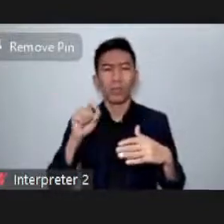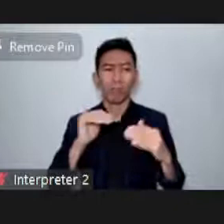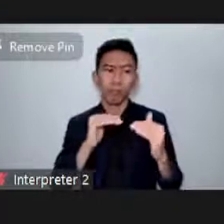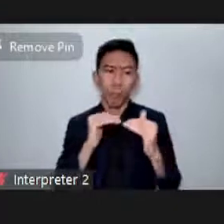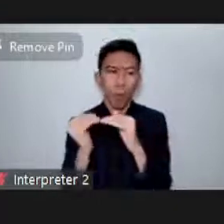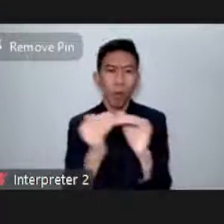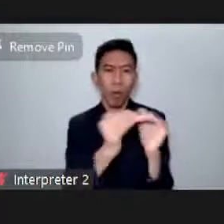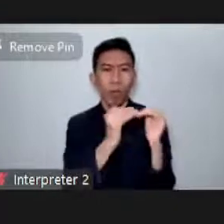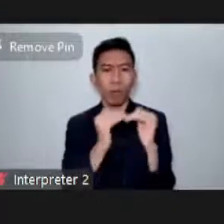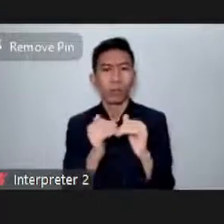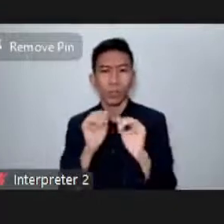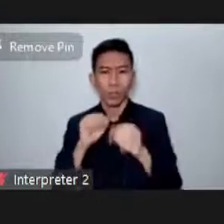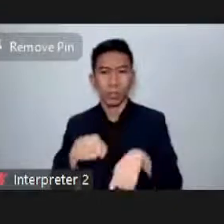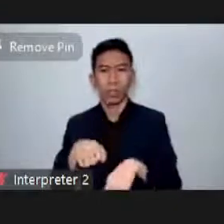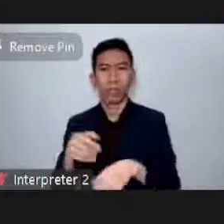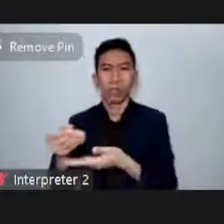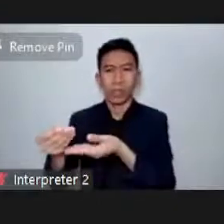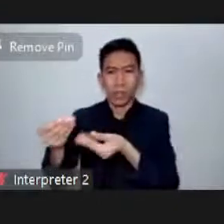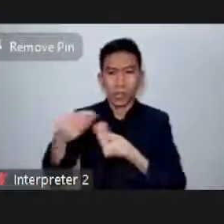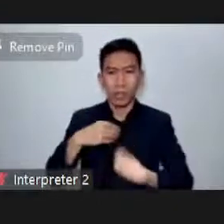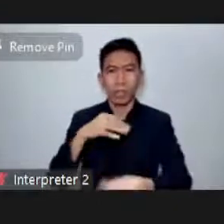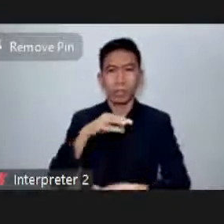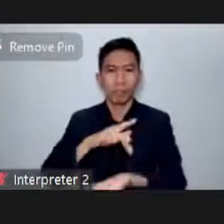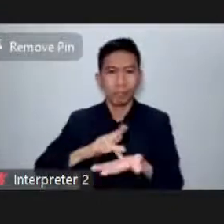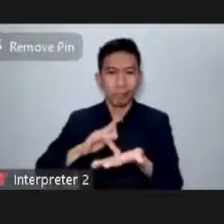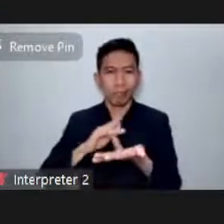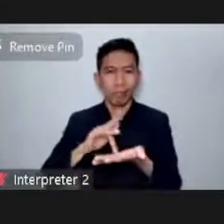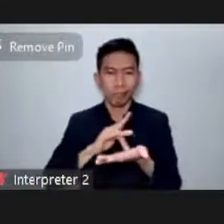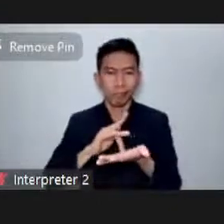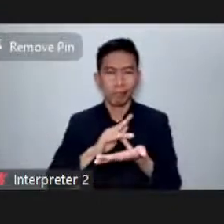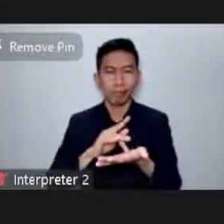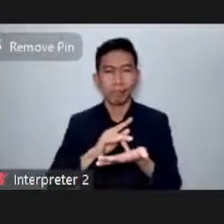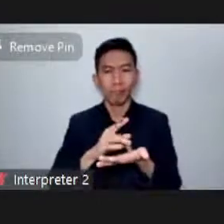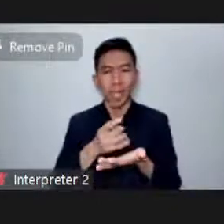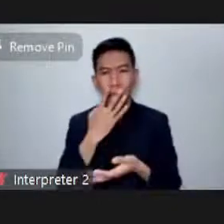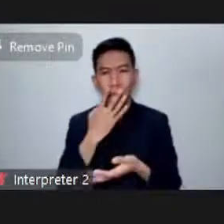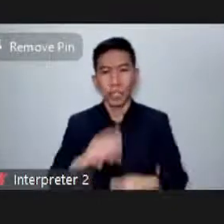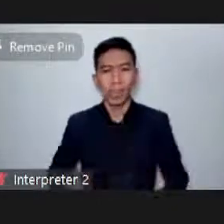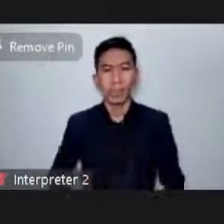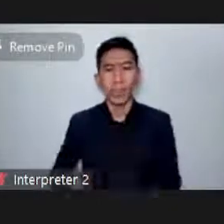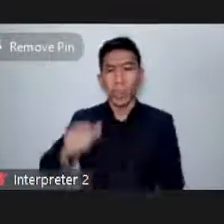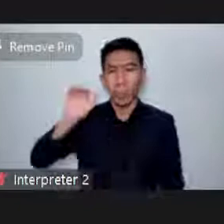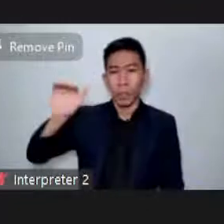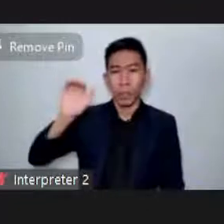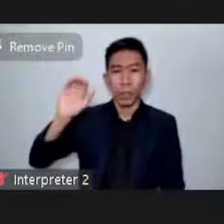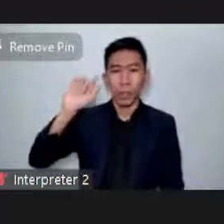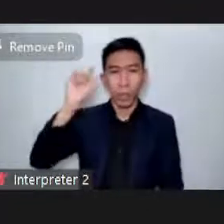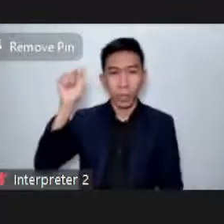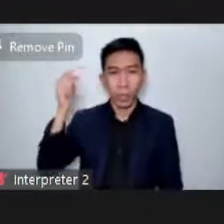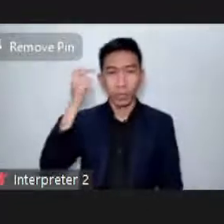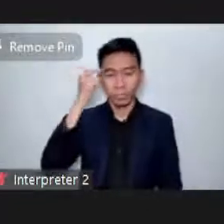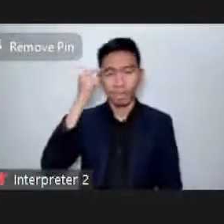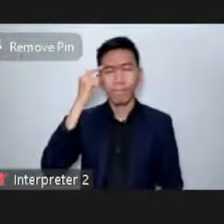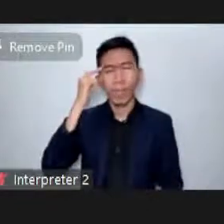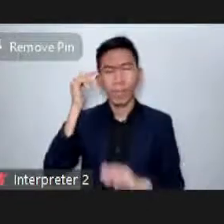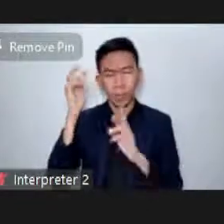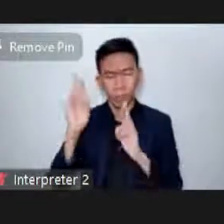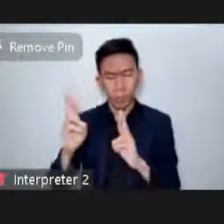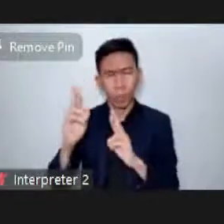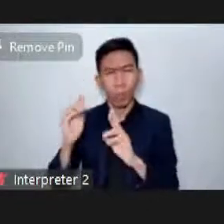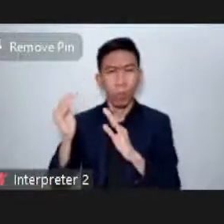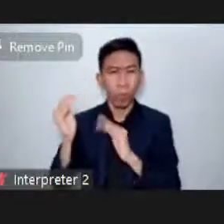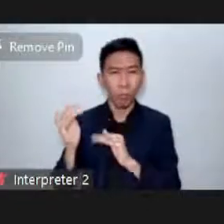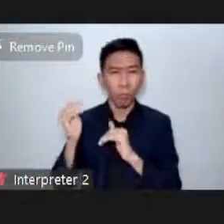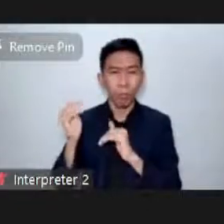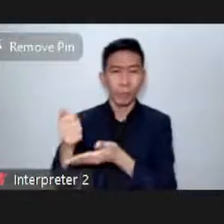pare-pareho kaming mabigyan ng gamot po. Kaya ang hiling sa gobyerno, sana po matulungan po